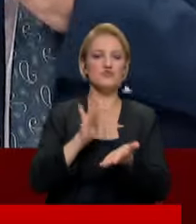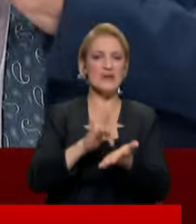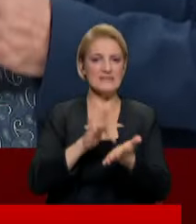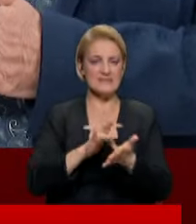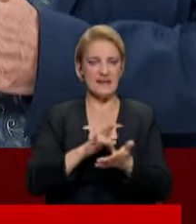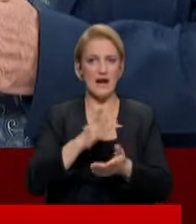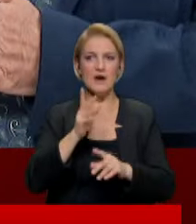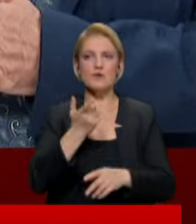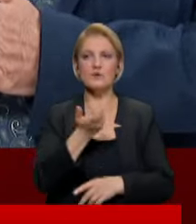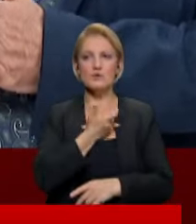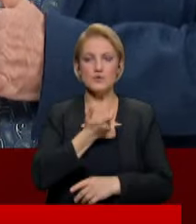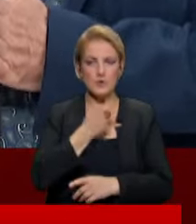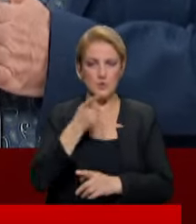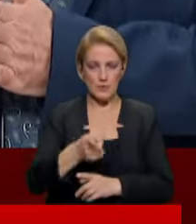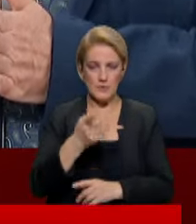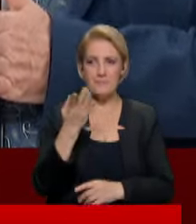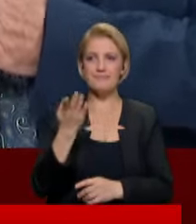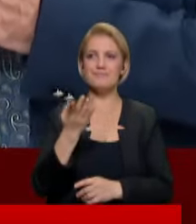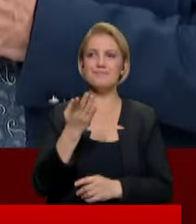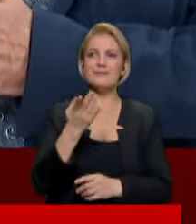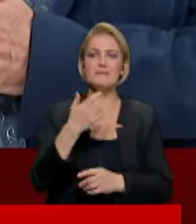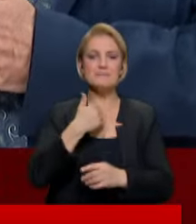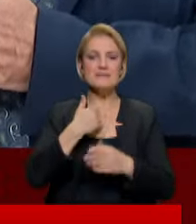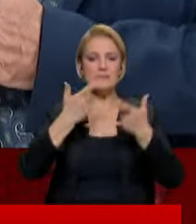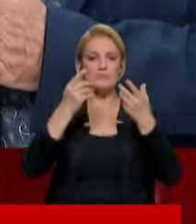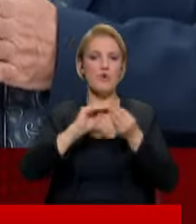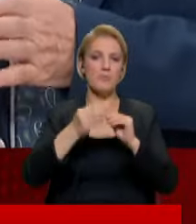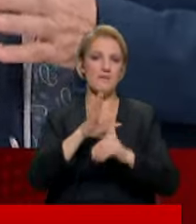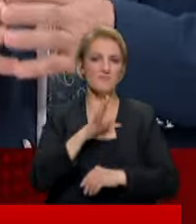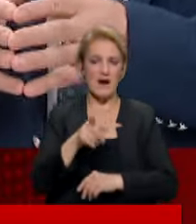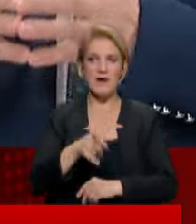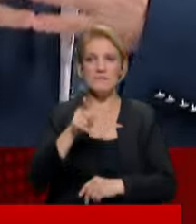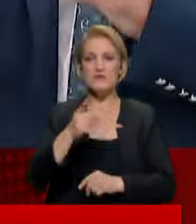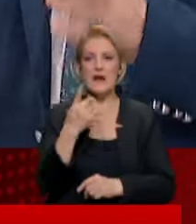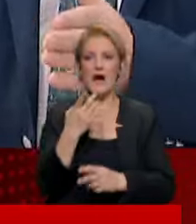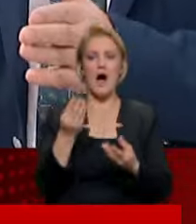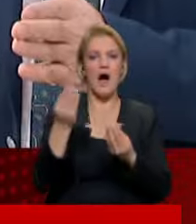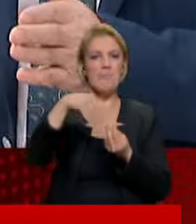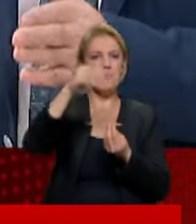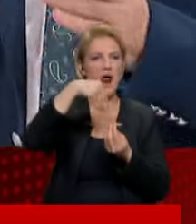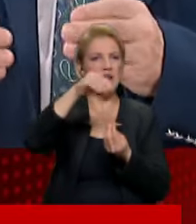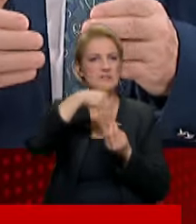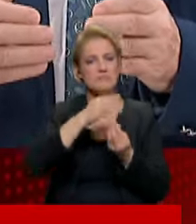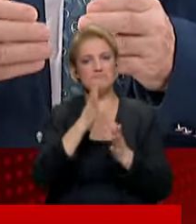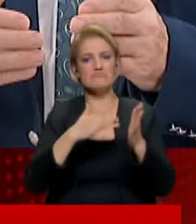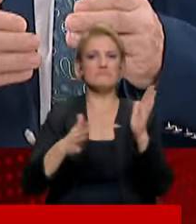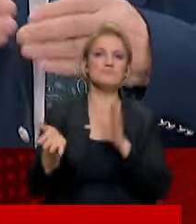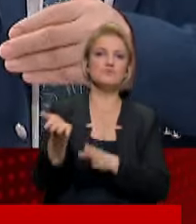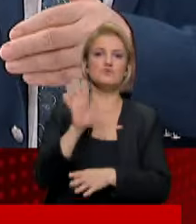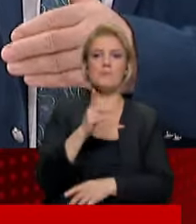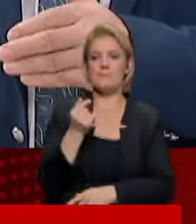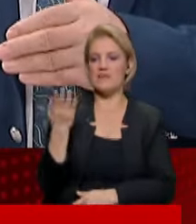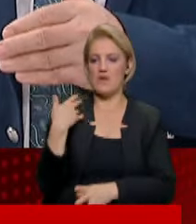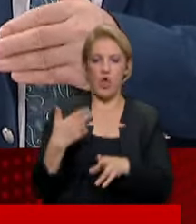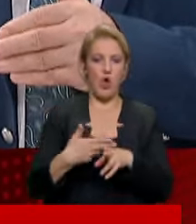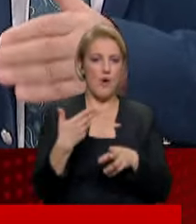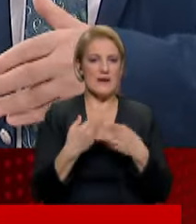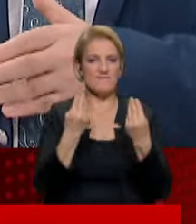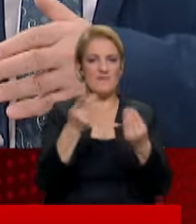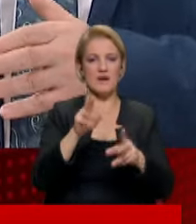ve infaz hukuku bağlamında bizim sorunlarımız var yani bunları böyle abartıp da daha sonra demin Örneğin